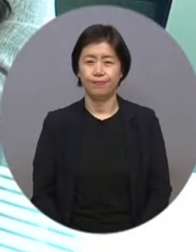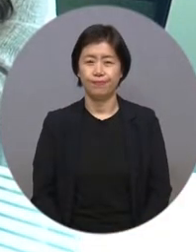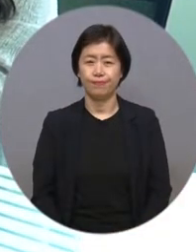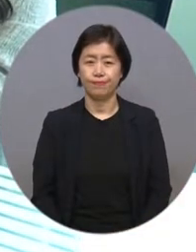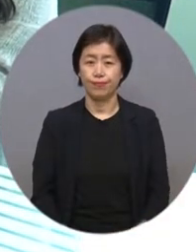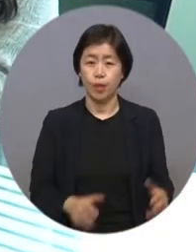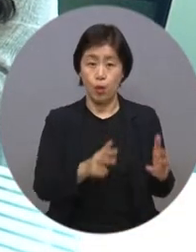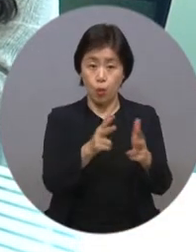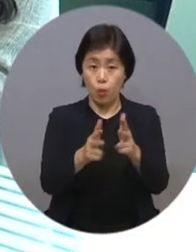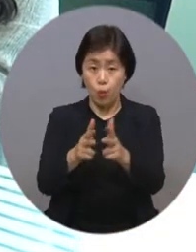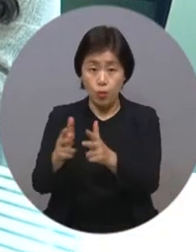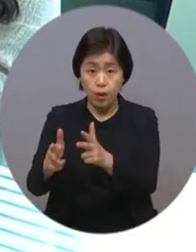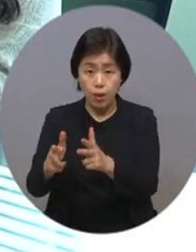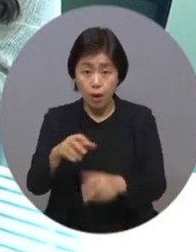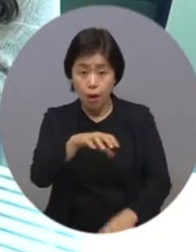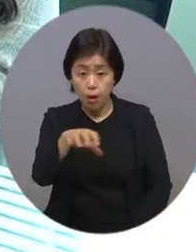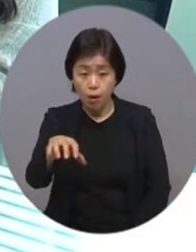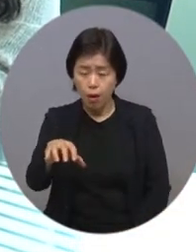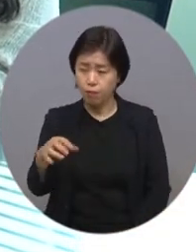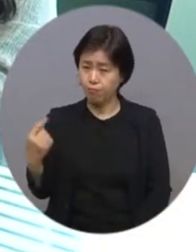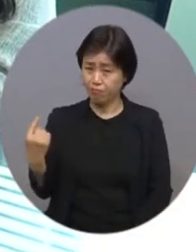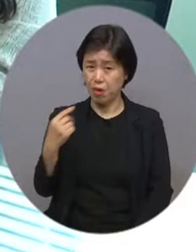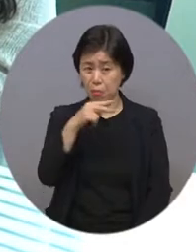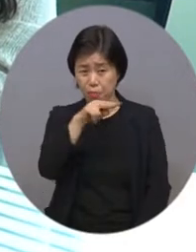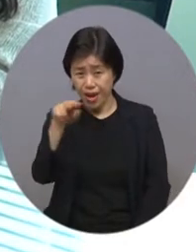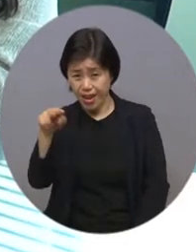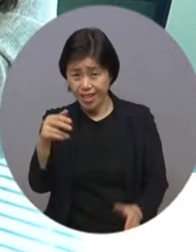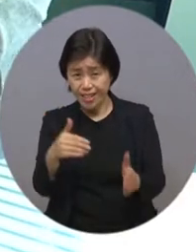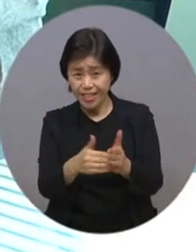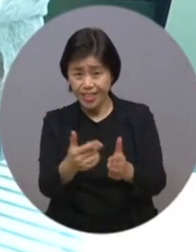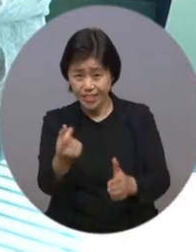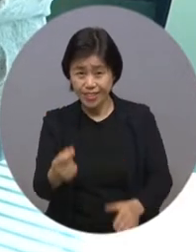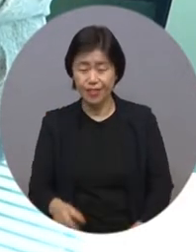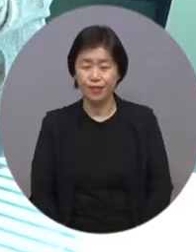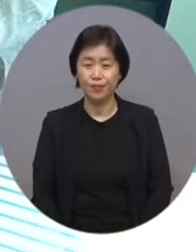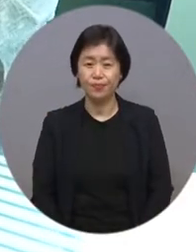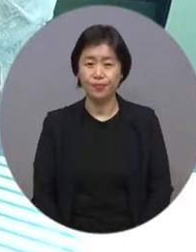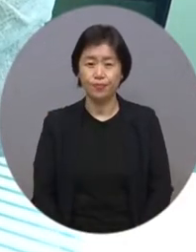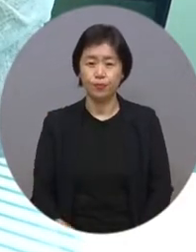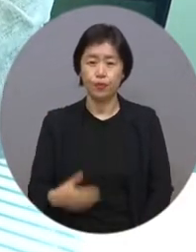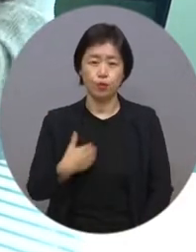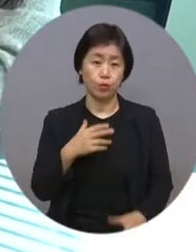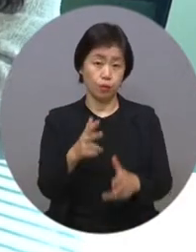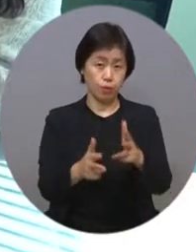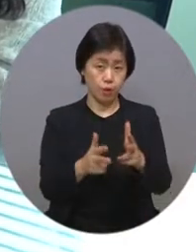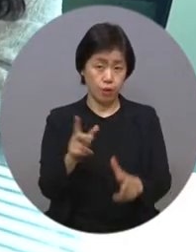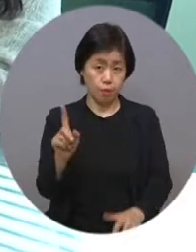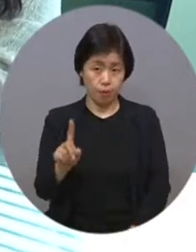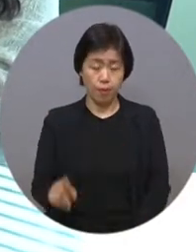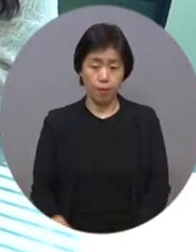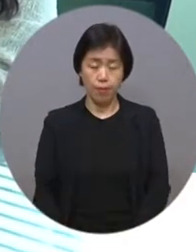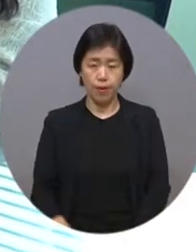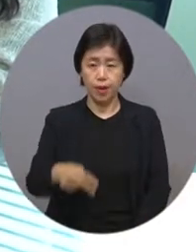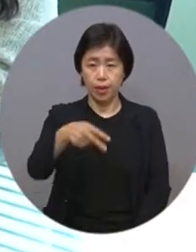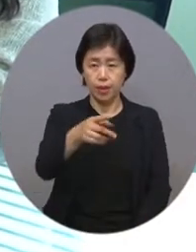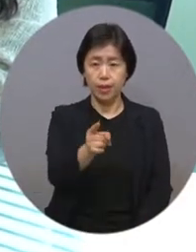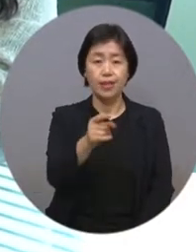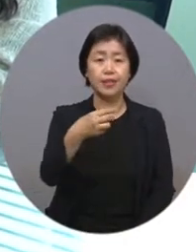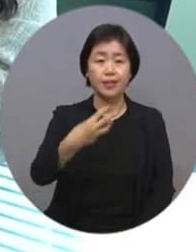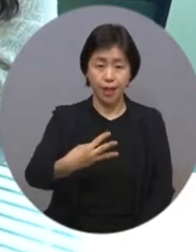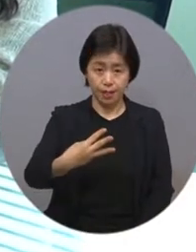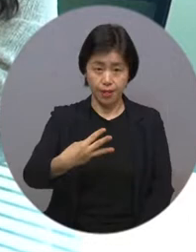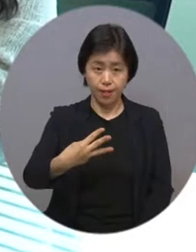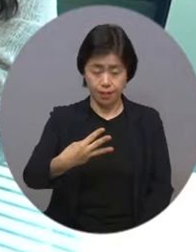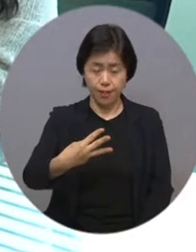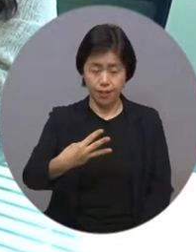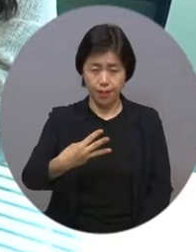라인이나 저희 생산 현장도 아마 보셨을 거라고 생각을 하는데요. 네. 저희 공장은 우선은 셀 방식이라는 특이한 방식을